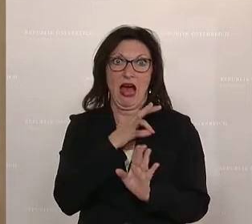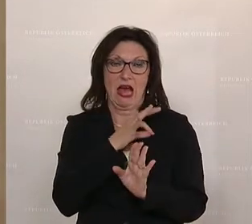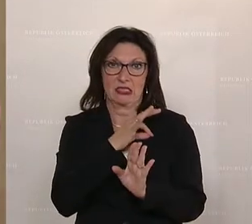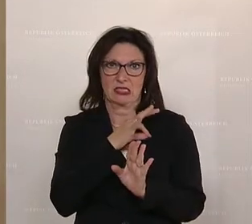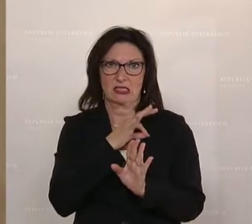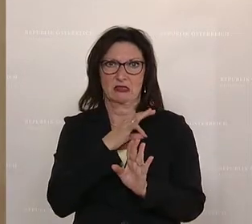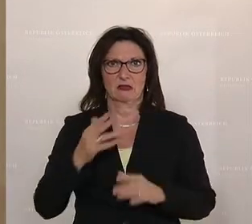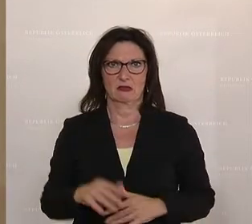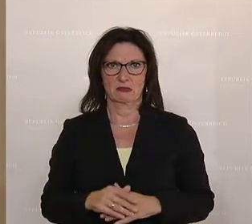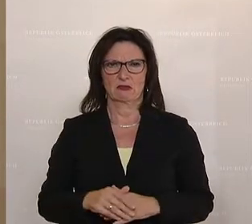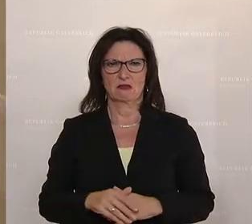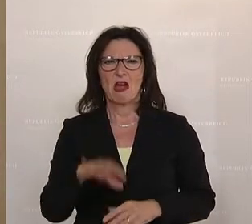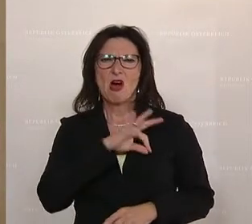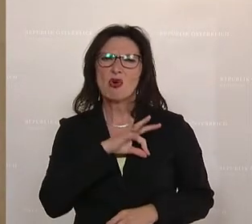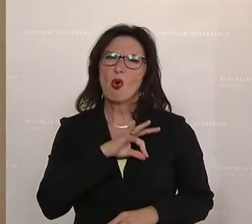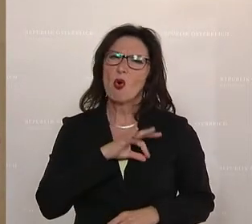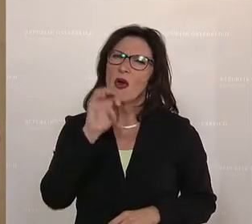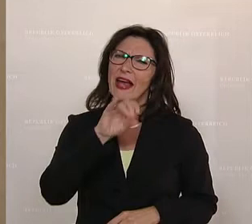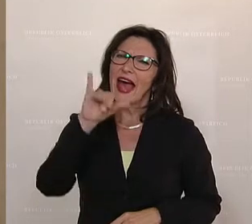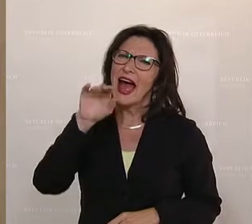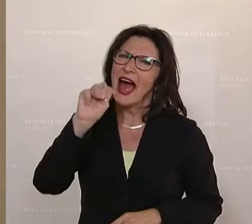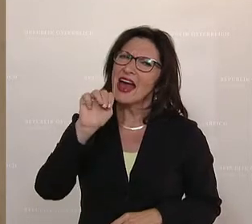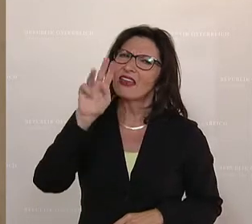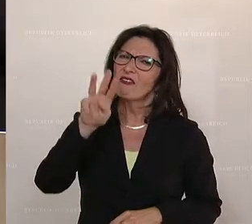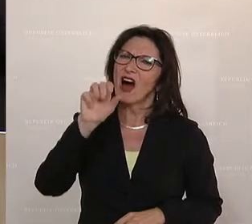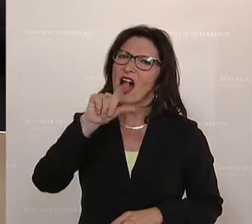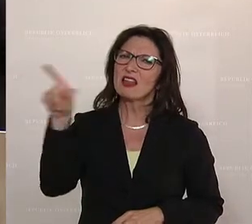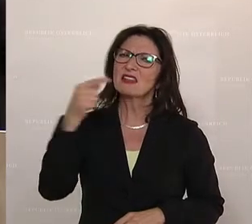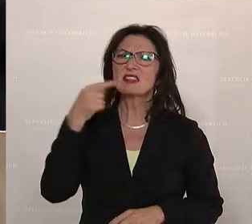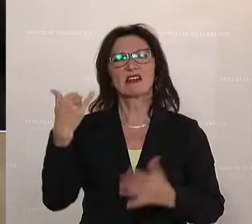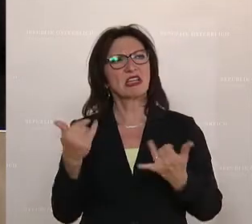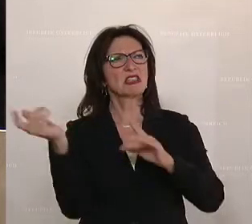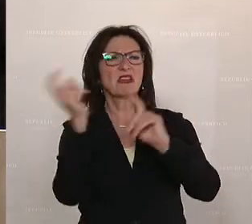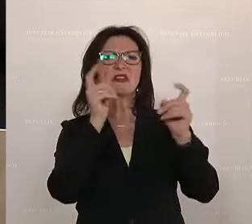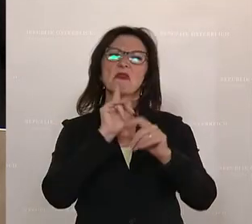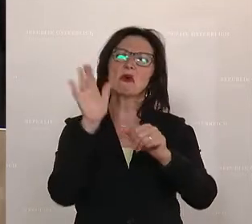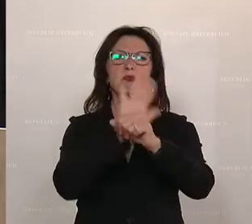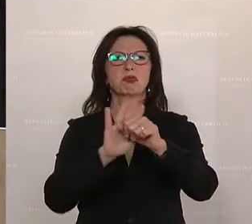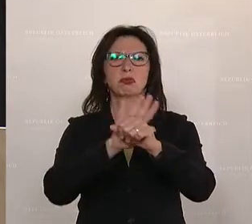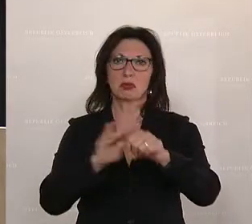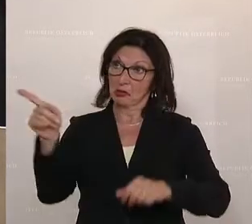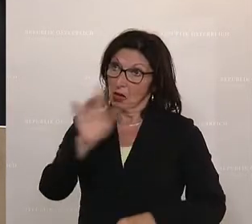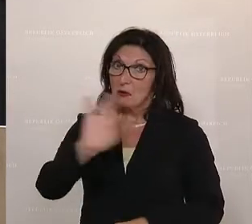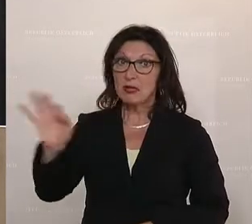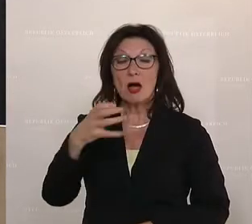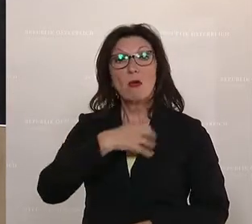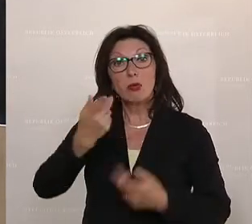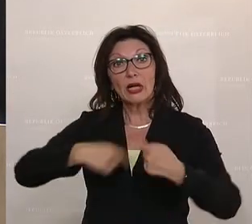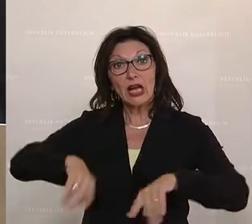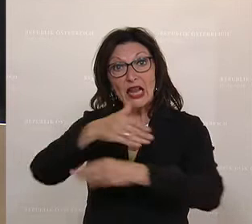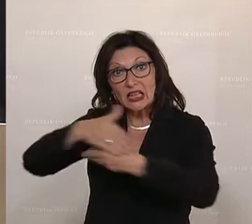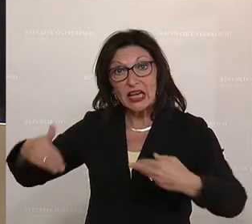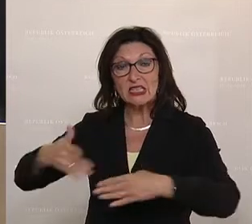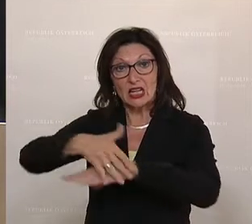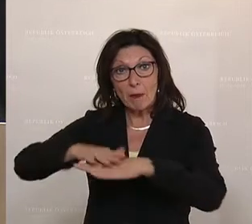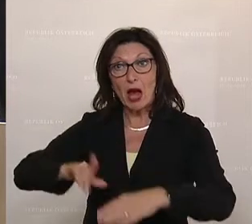Scheindebatte, dann würde ich Ihnen einmal empfehlen, das, was Sie hier zum Besten gegeben haben, am Dorfplatz einer kleinen burgenländischen Grenzgemeinde zu